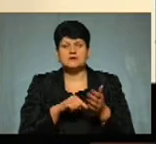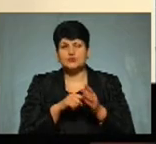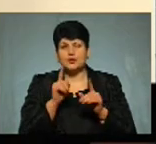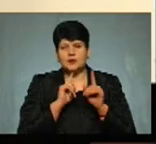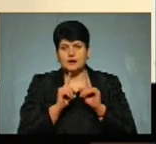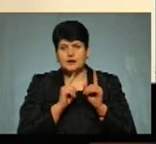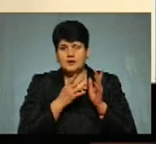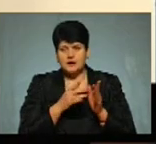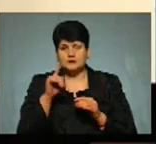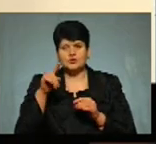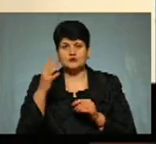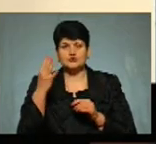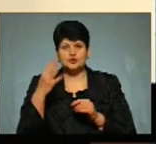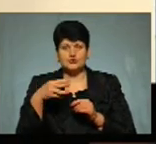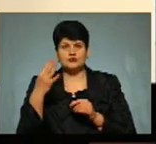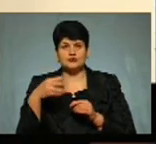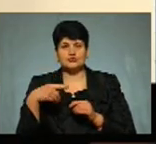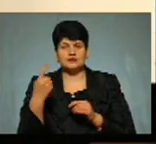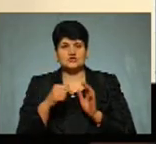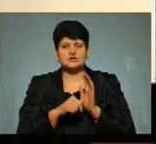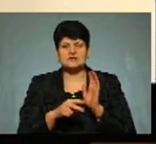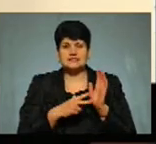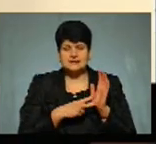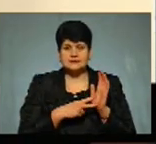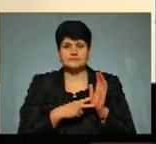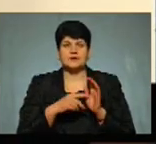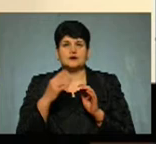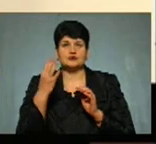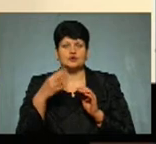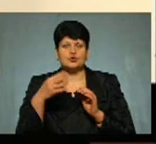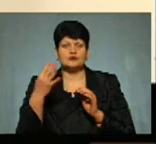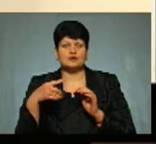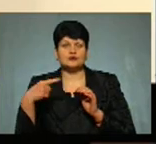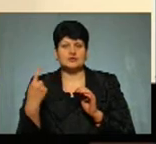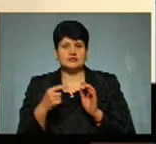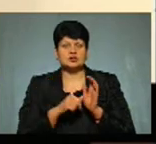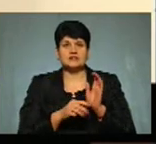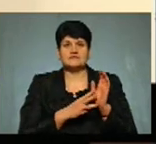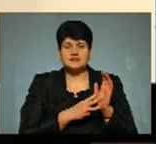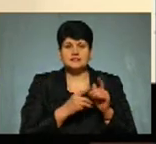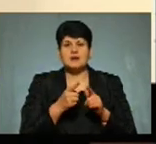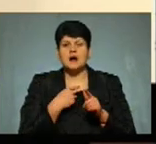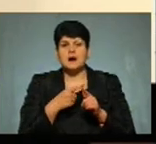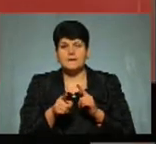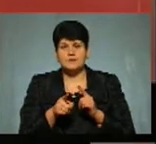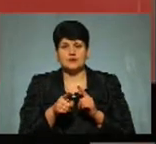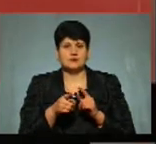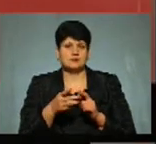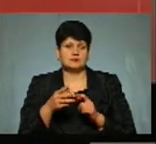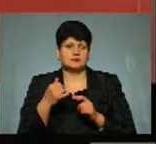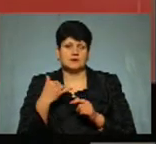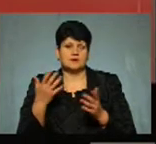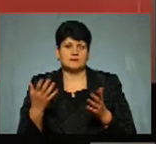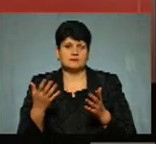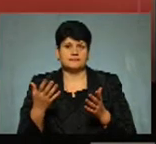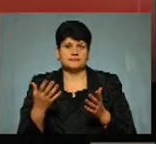ради з номерами 40-41-67, 40-41-68, або ж через канал зв'язку Viber. Що